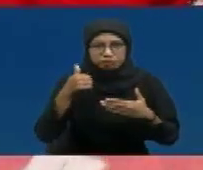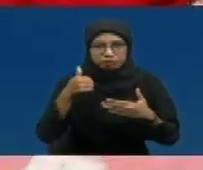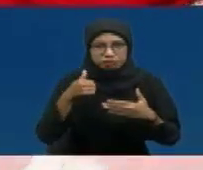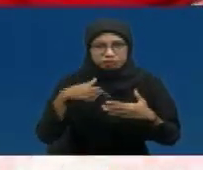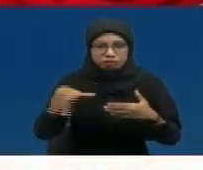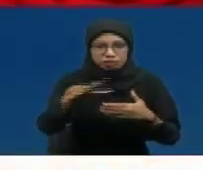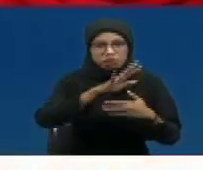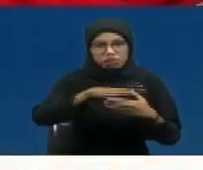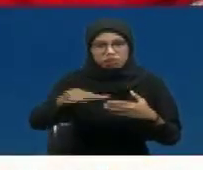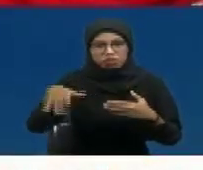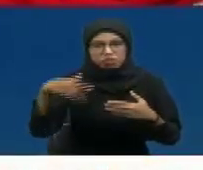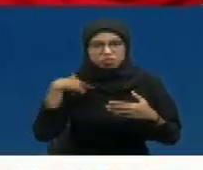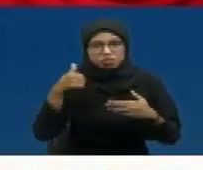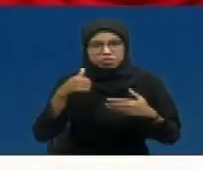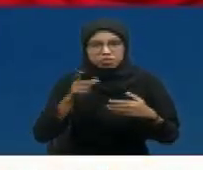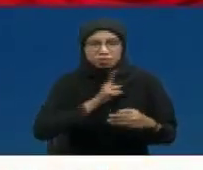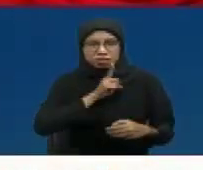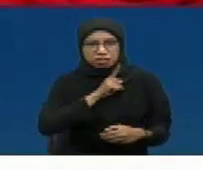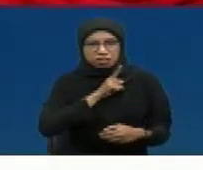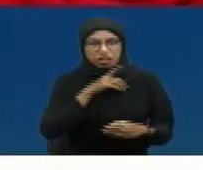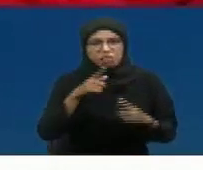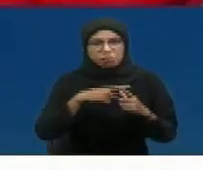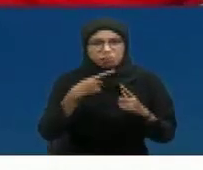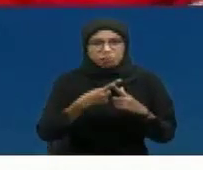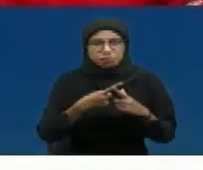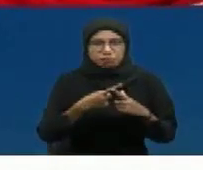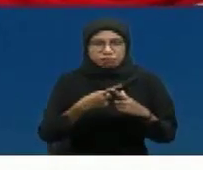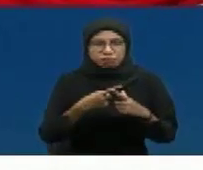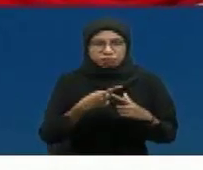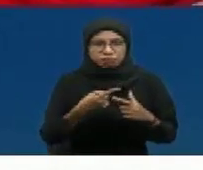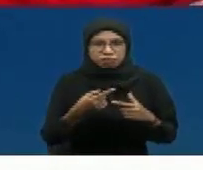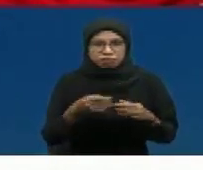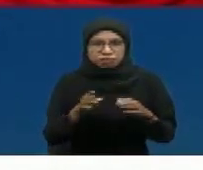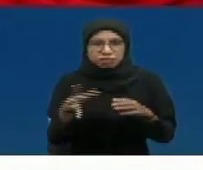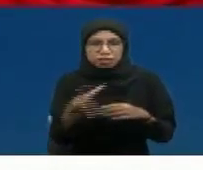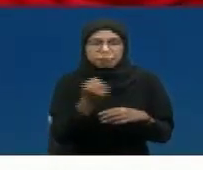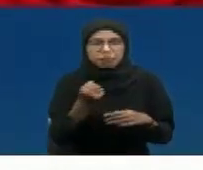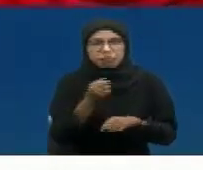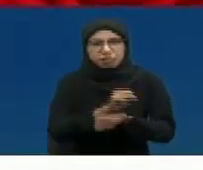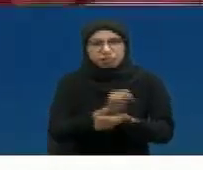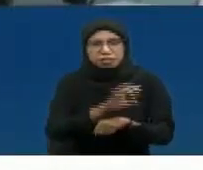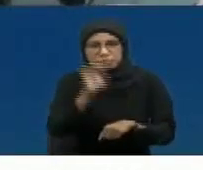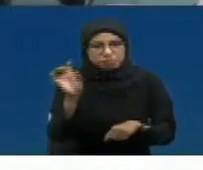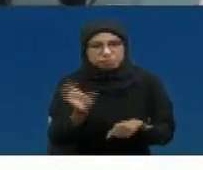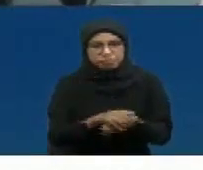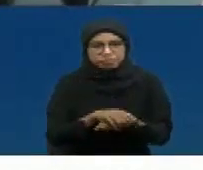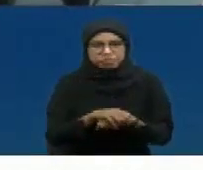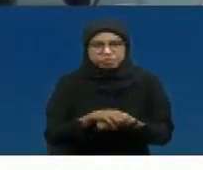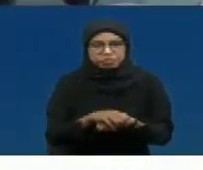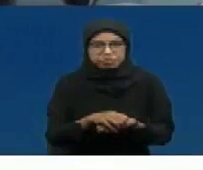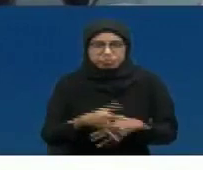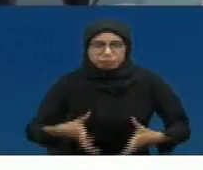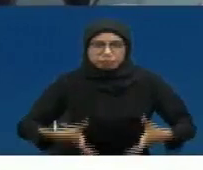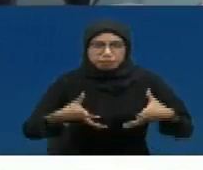didiknya itu bisa mandiri ataupun bisa diterima bekerja di dunia industri.